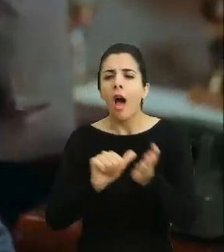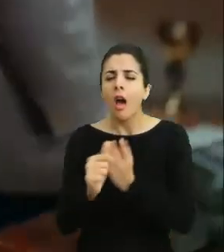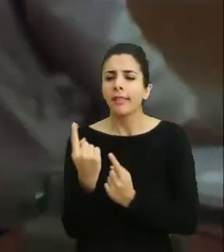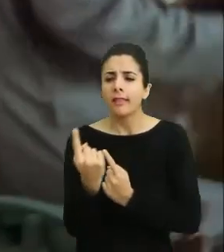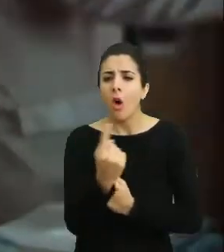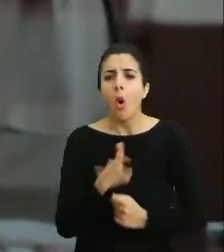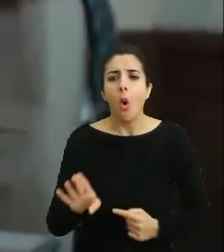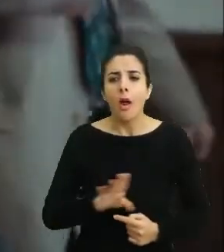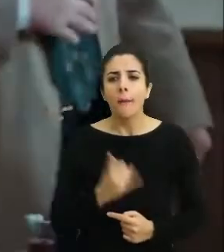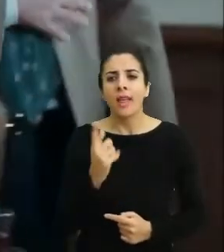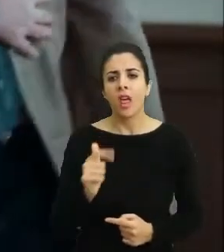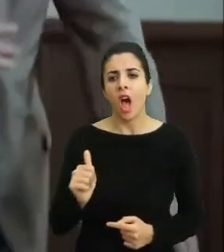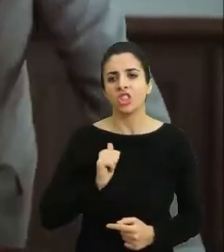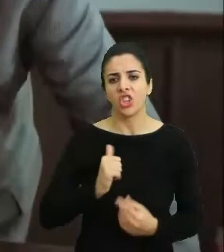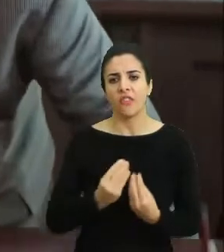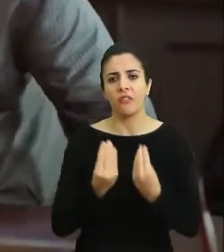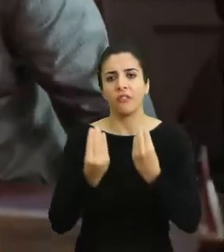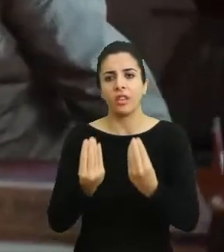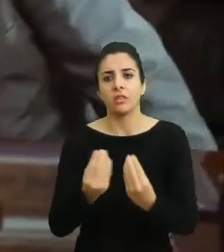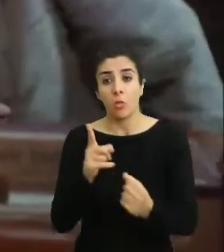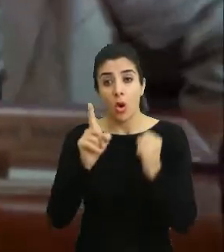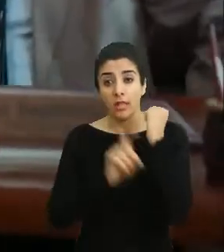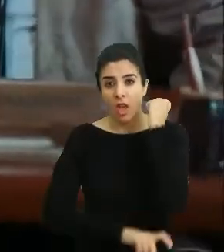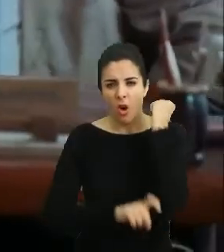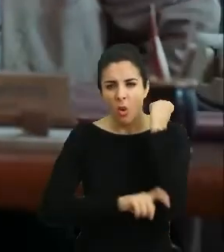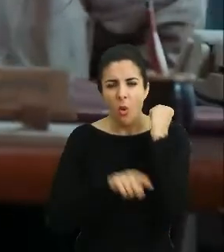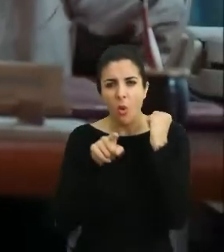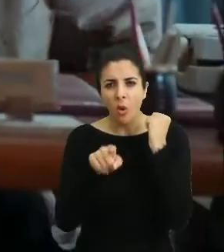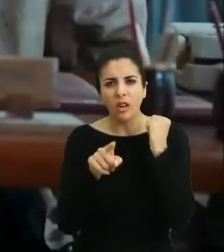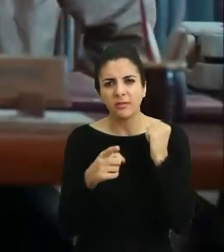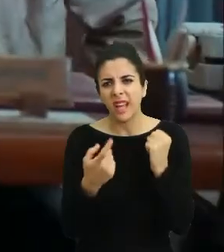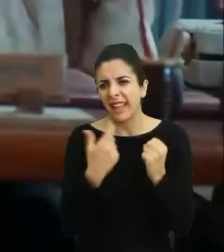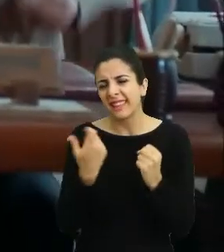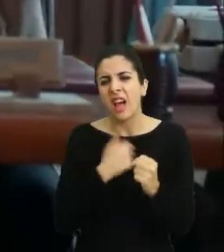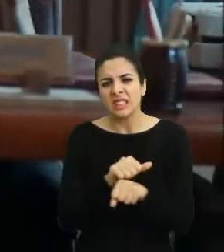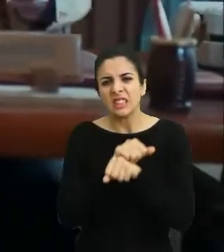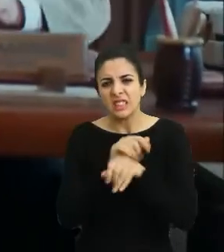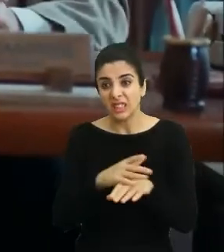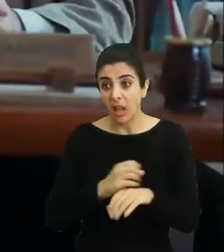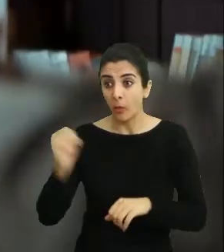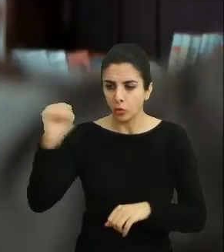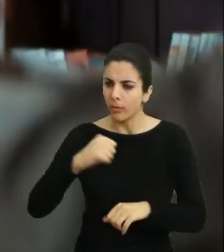öğrencinin başına bir tane asker dikeceğim. Bu anarşist, terörist, rejim düşmanlarıyla